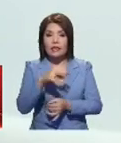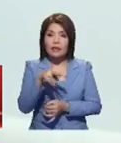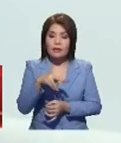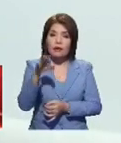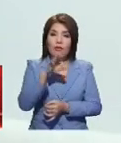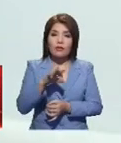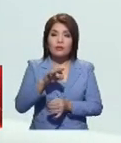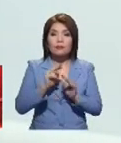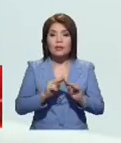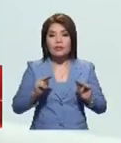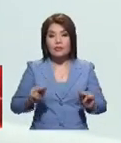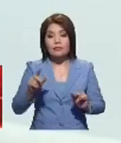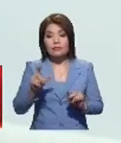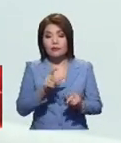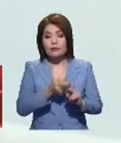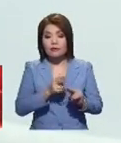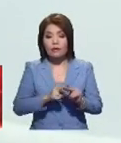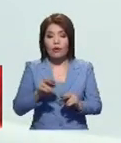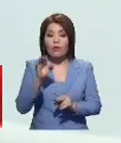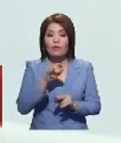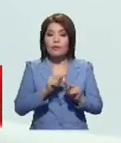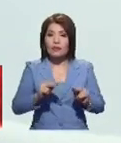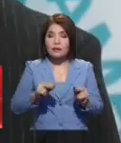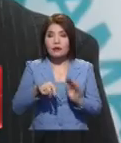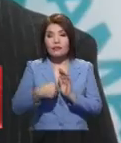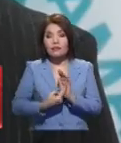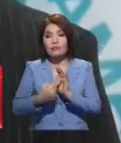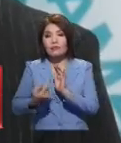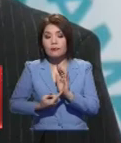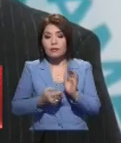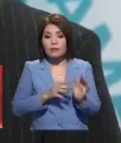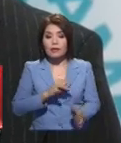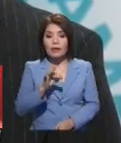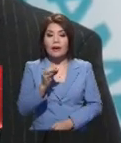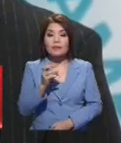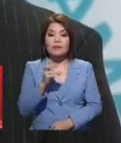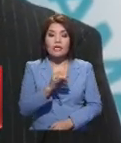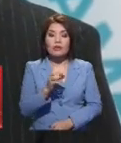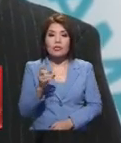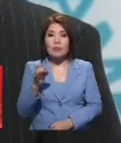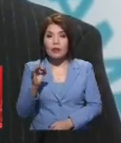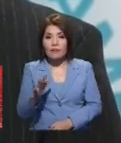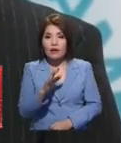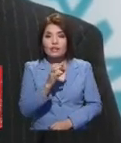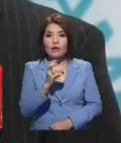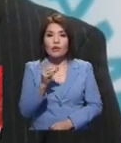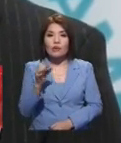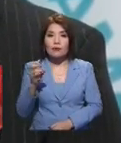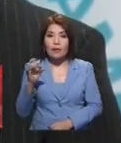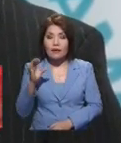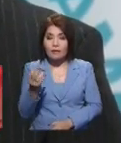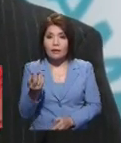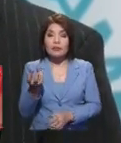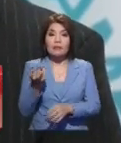өзім педагогикада жүргеннен кейін педагогика туралы да сұрақтар болды. Рахымжан Отарбаевтың жан-жары Сәуле Отарбаева келіп өзінің